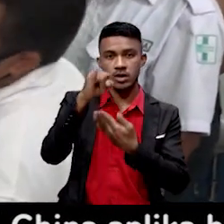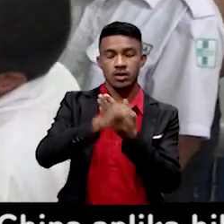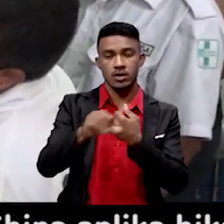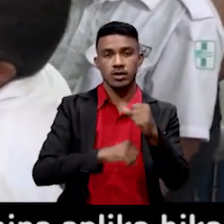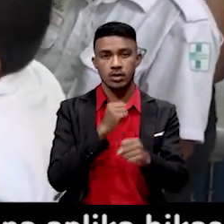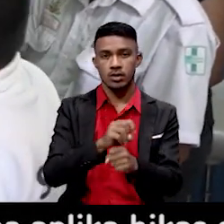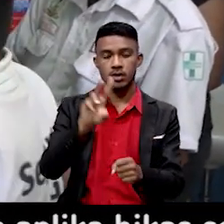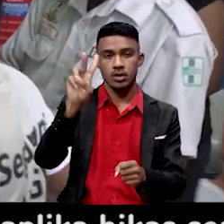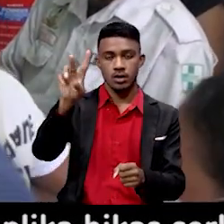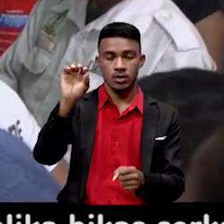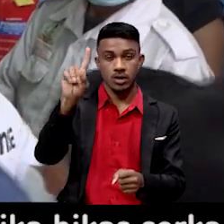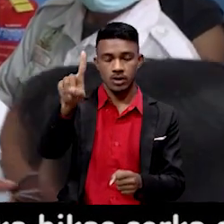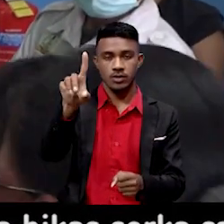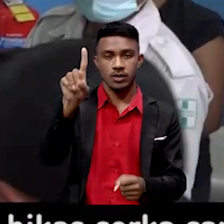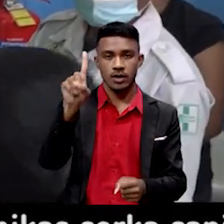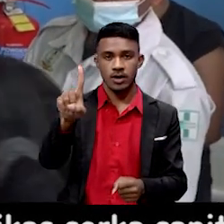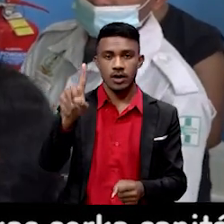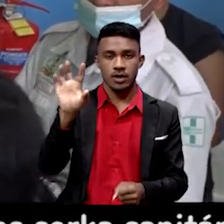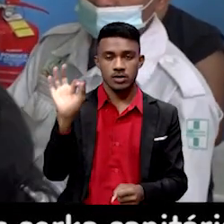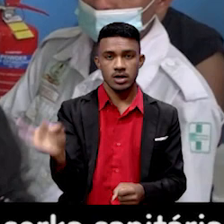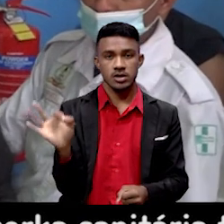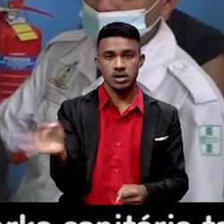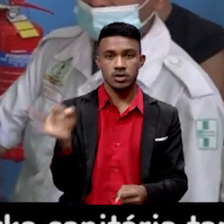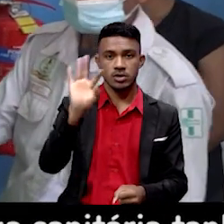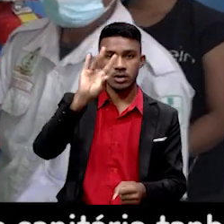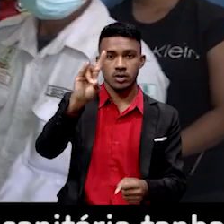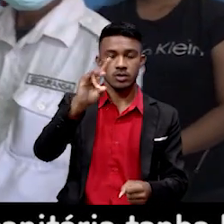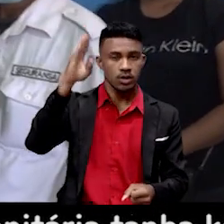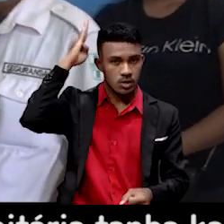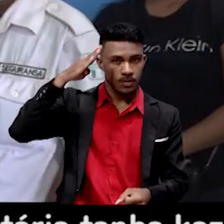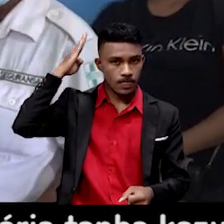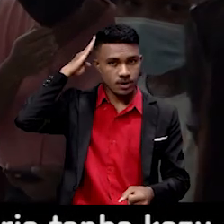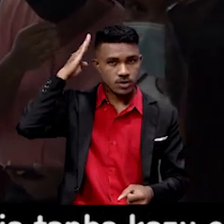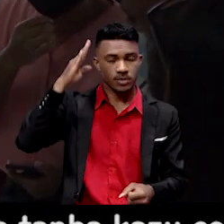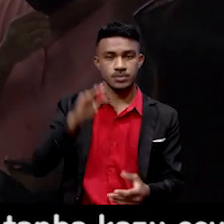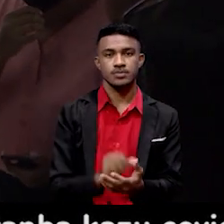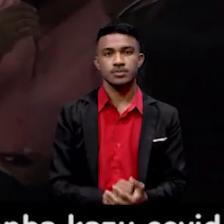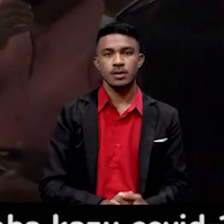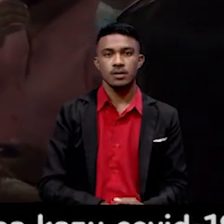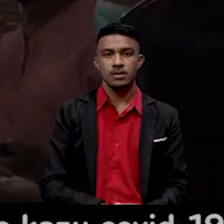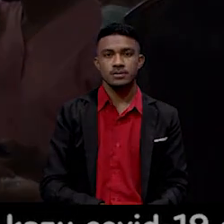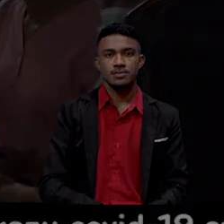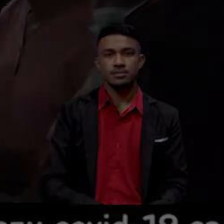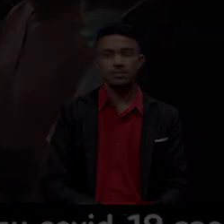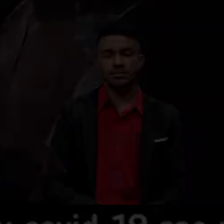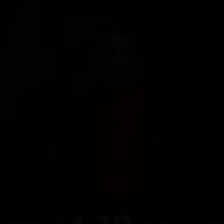sia nulu resin hitu husi Papa San Juan Paulo II. Equipa cobertura, Ziemen.